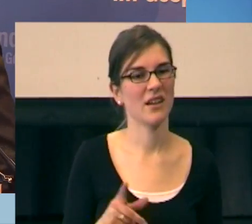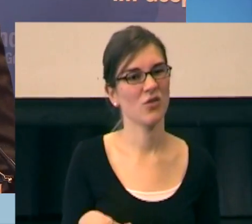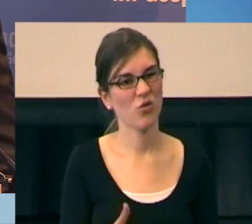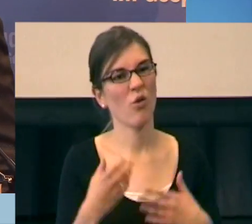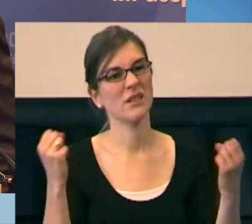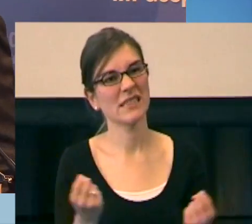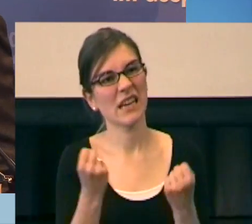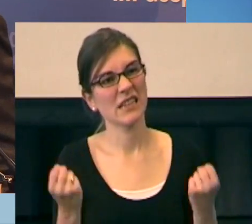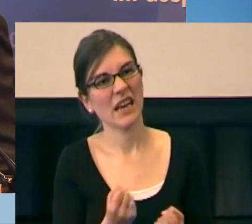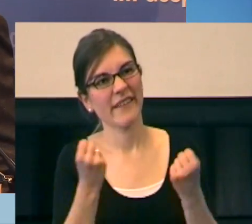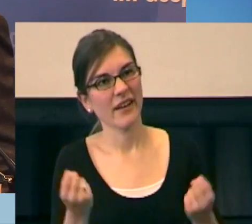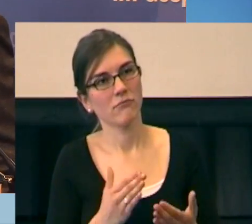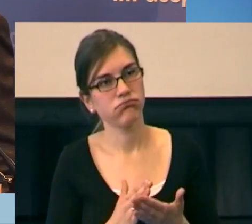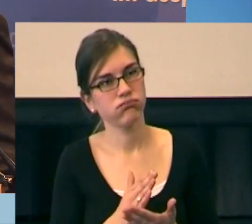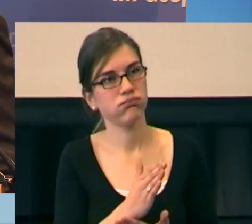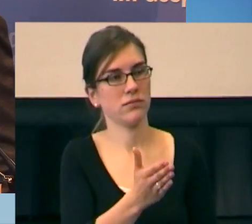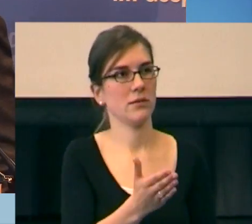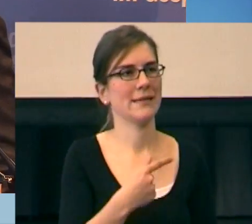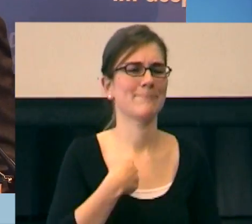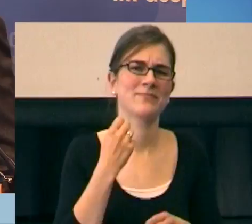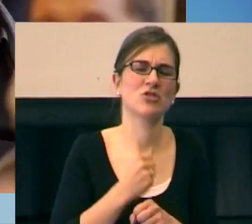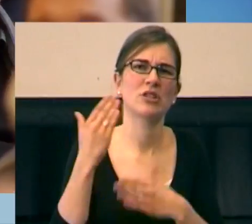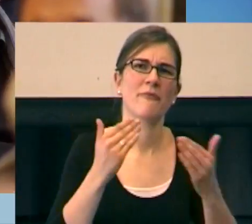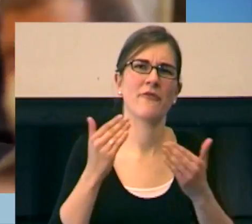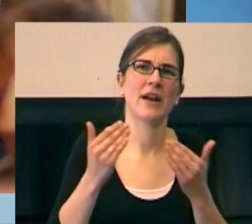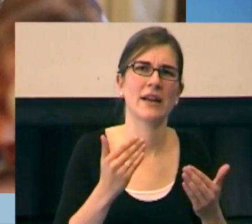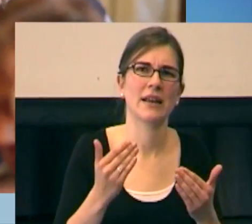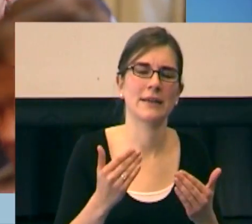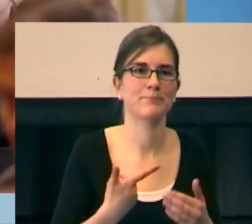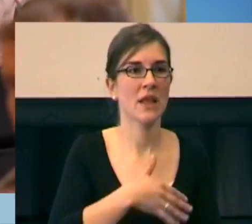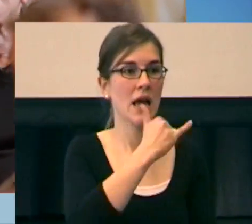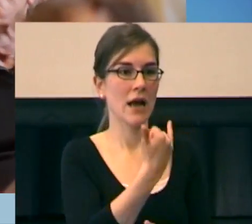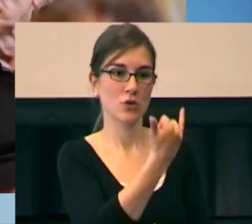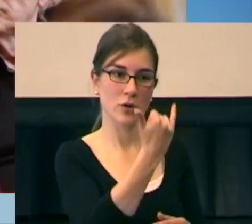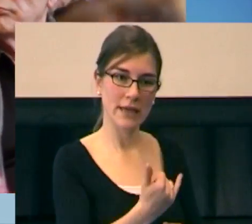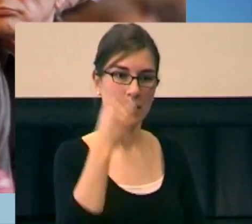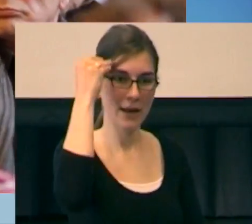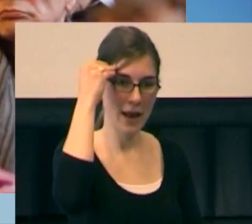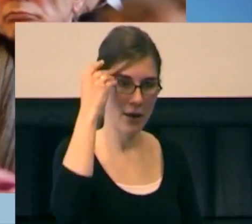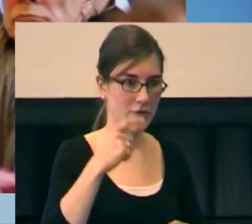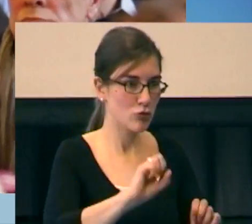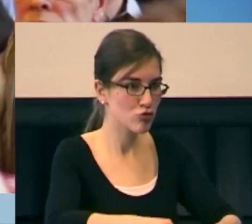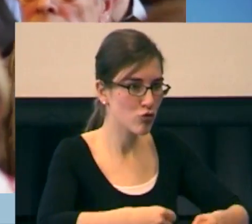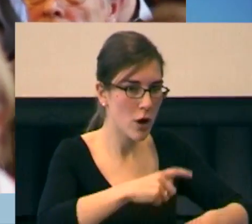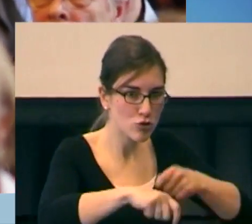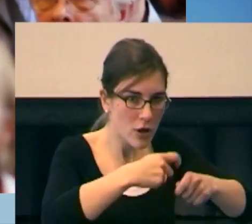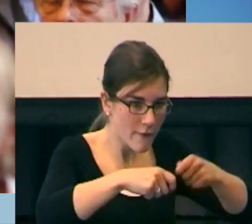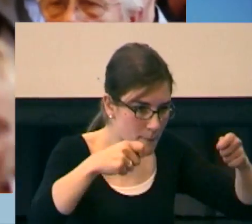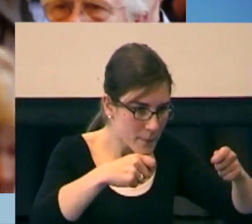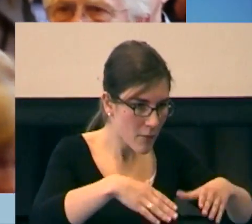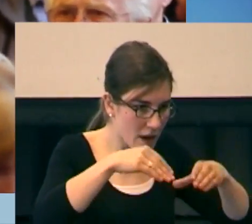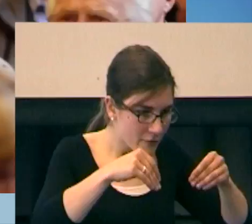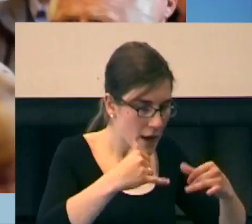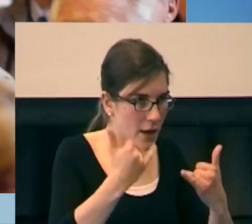Trainingsübung und ich vergleiche es immer damit, so wie ein Kind lernt, eine Schleife zu binden am Schuh, am Anfang macht man